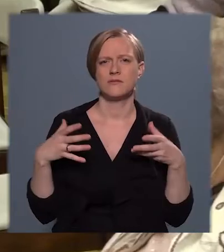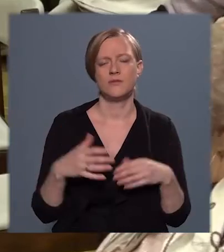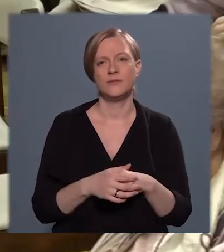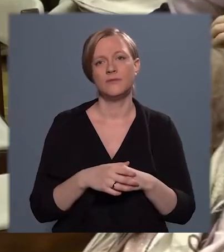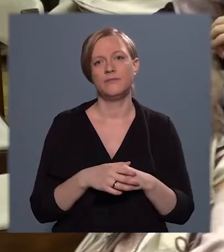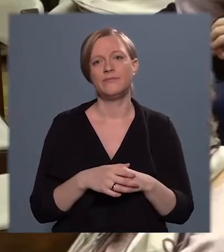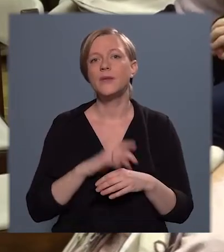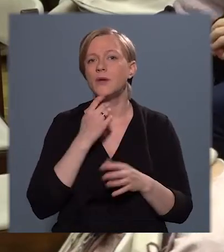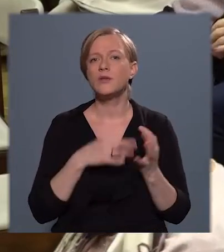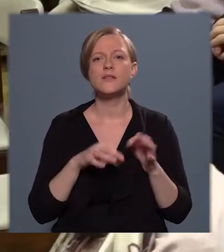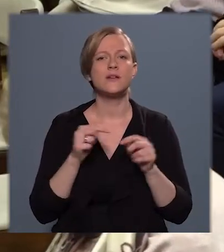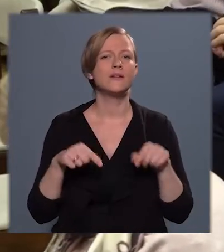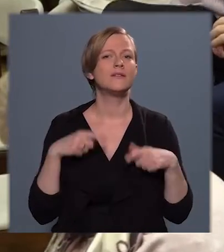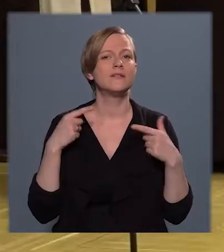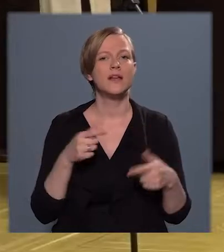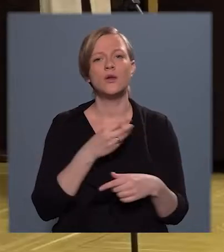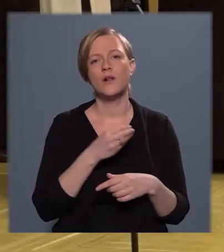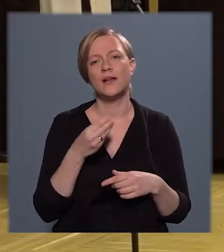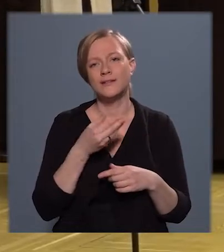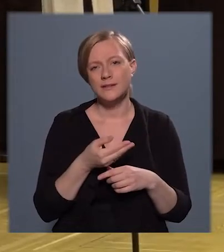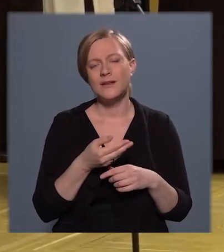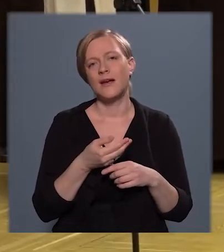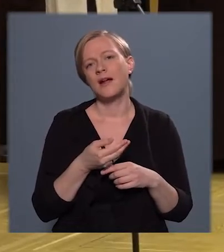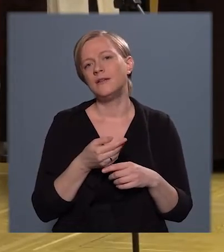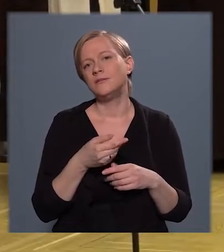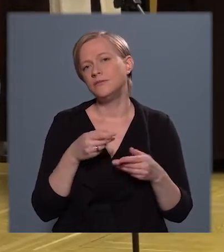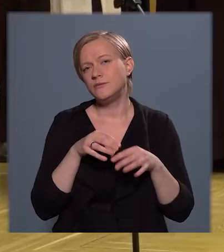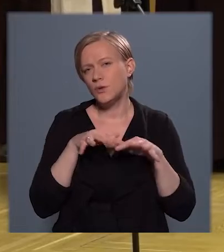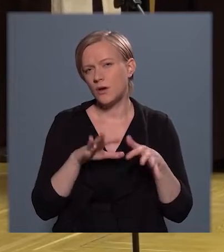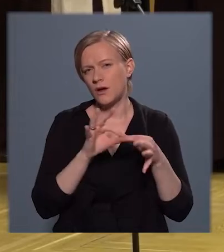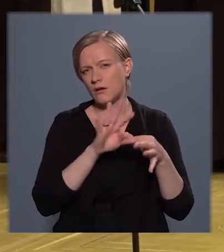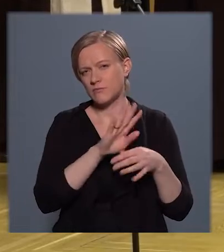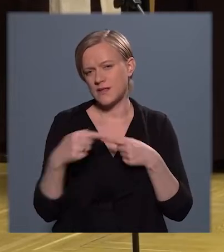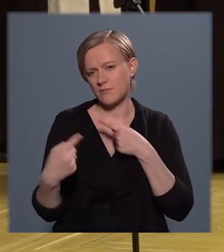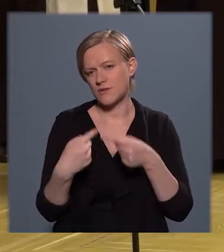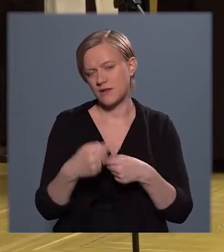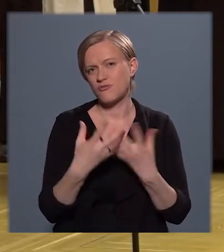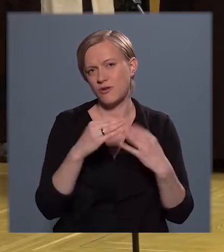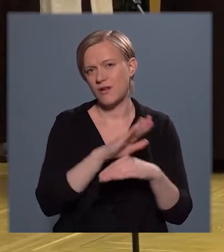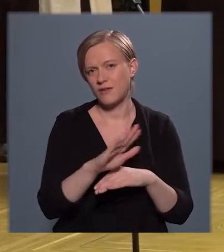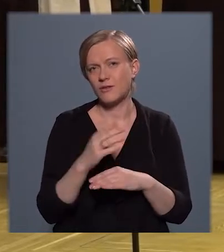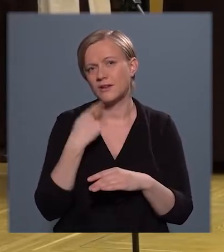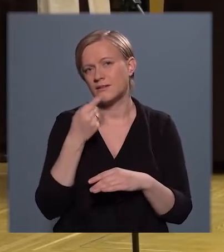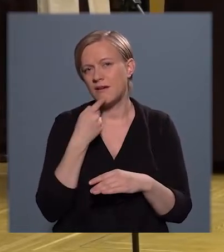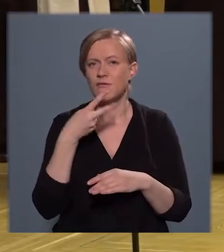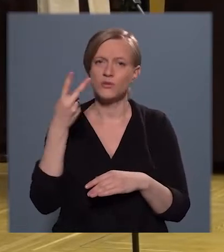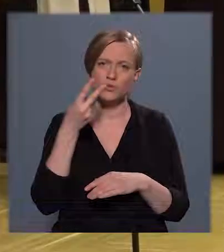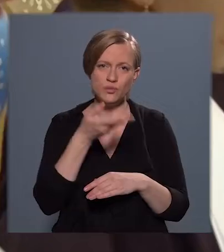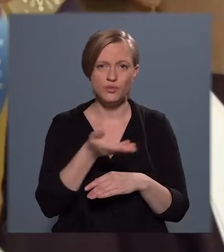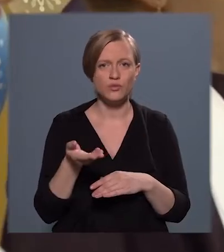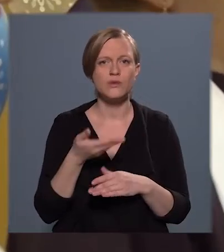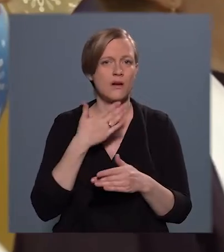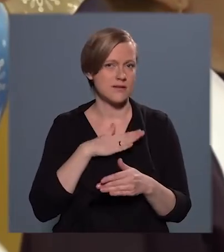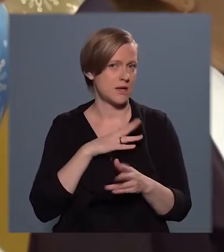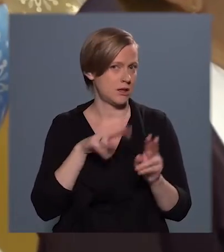Magyarországon az itt élő lengyel gyökerekkel rendelkező emberek, családok a nyelvet, a kultúrát